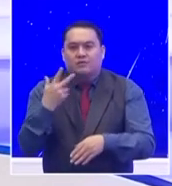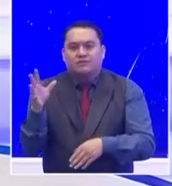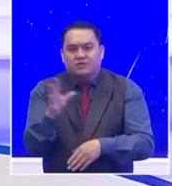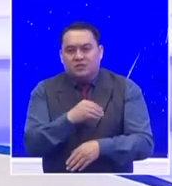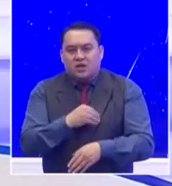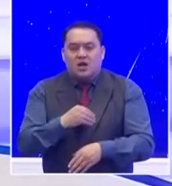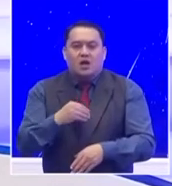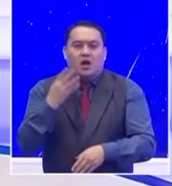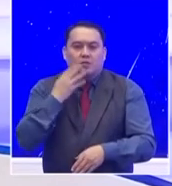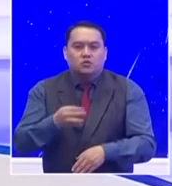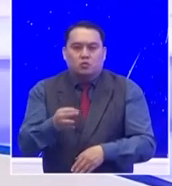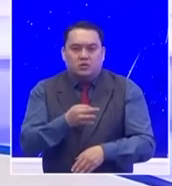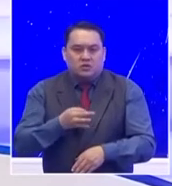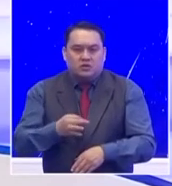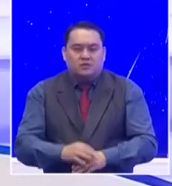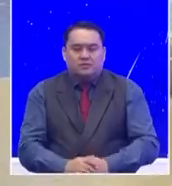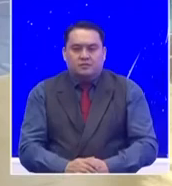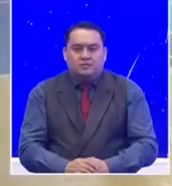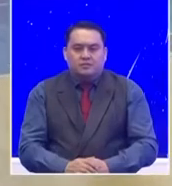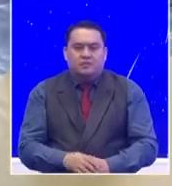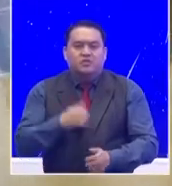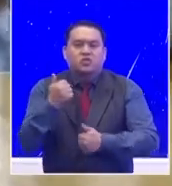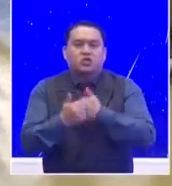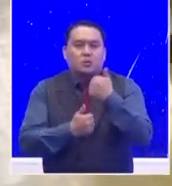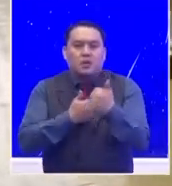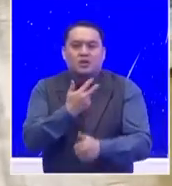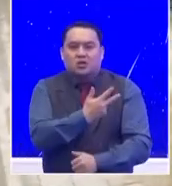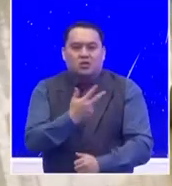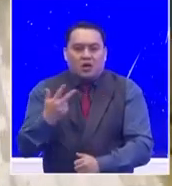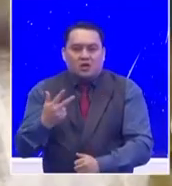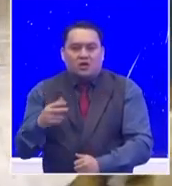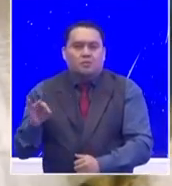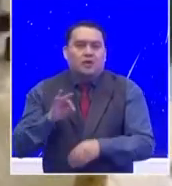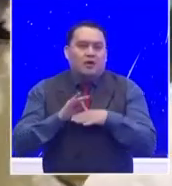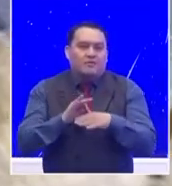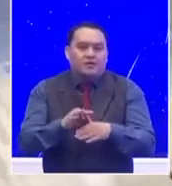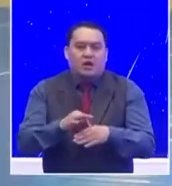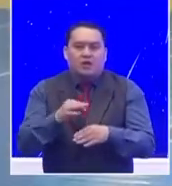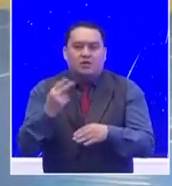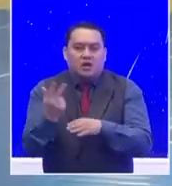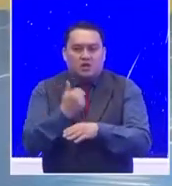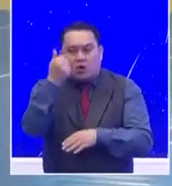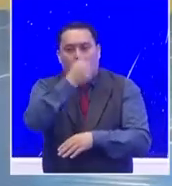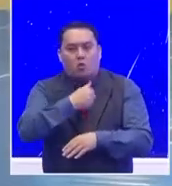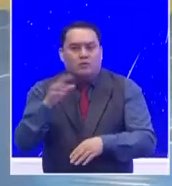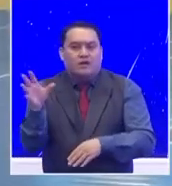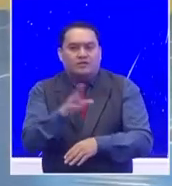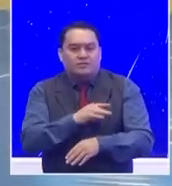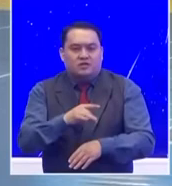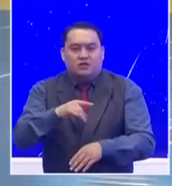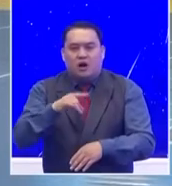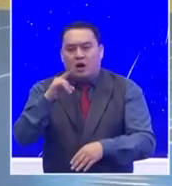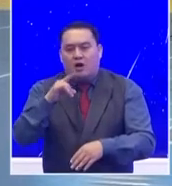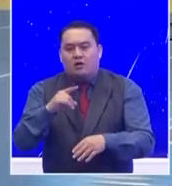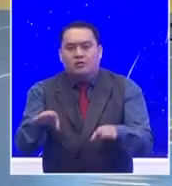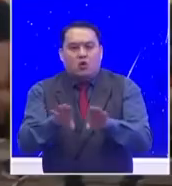практически из всех районов Семеречья. Чемпионат по баскетболу 3x3 проходит в Алматинской области 3-й год подряд. Во всей республике соревнованию